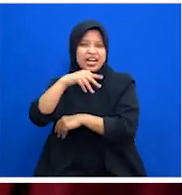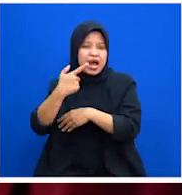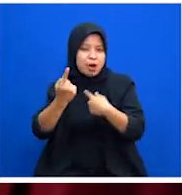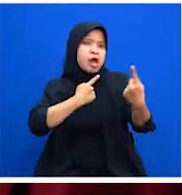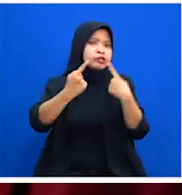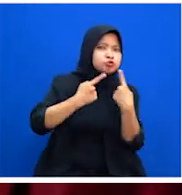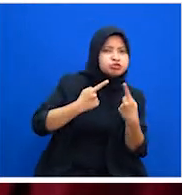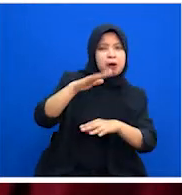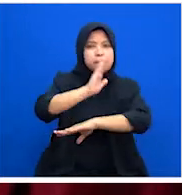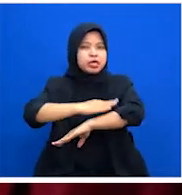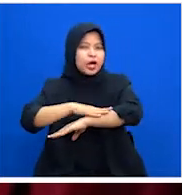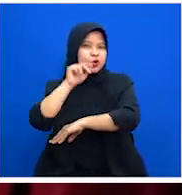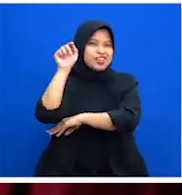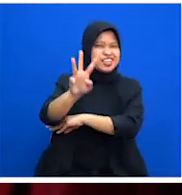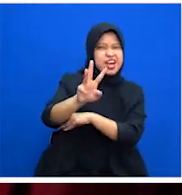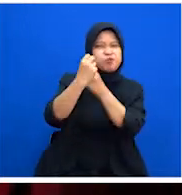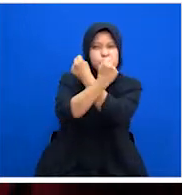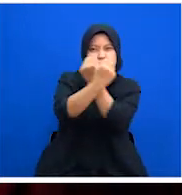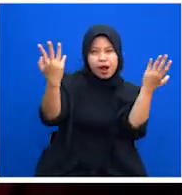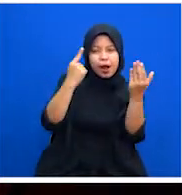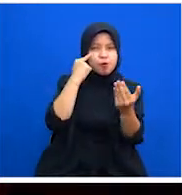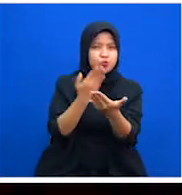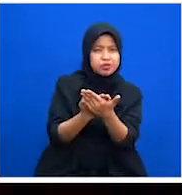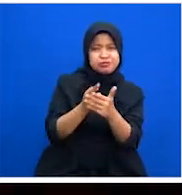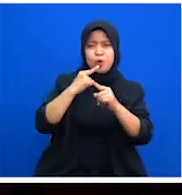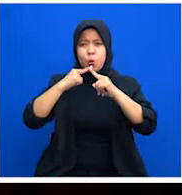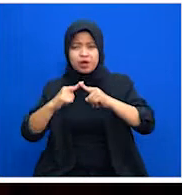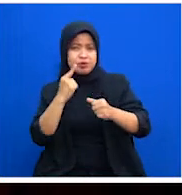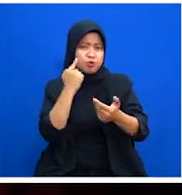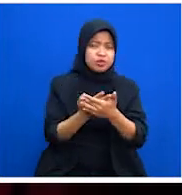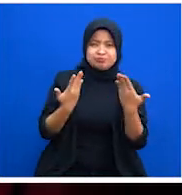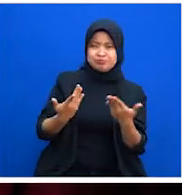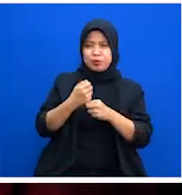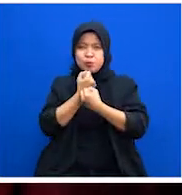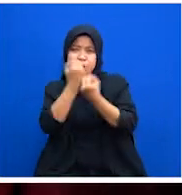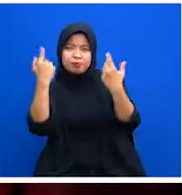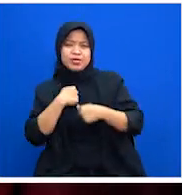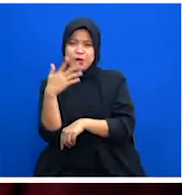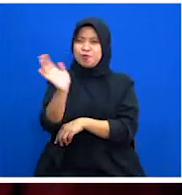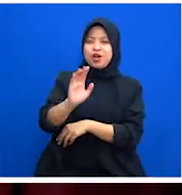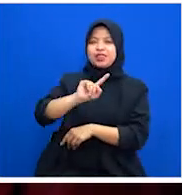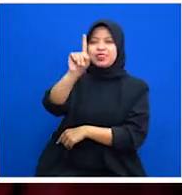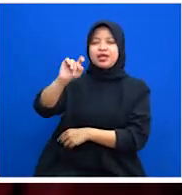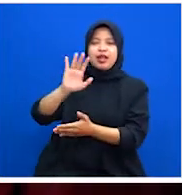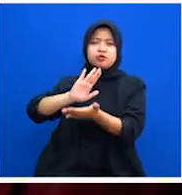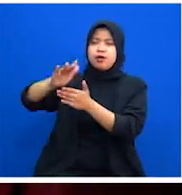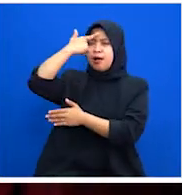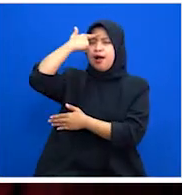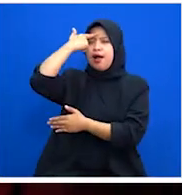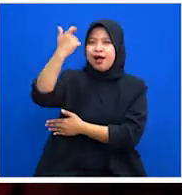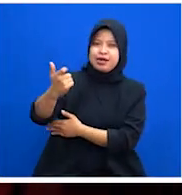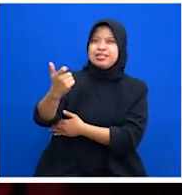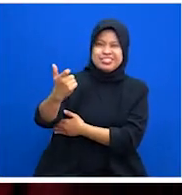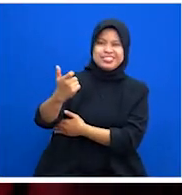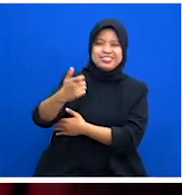berita-berita ada tiga berita yang kita akan ungkap fakta atau hoax Tapi bukan gue yang lengkap Nanti kita bakal tanya ke seseorang yang ahli